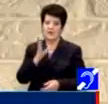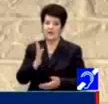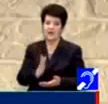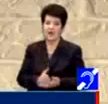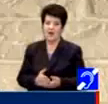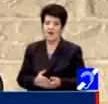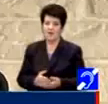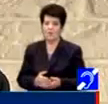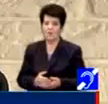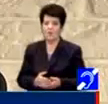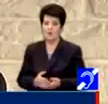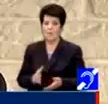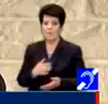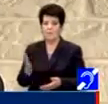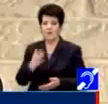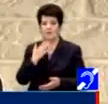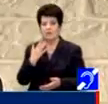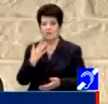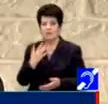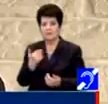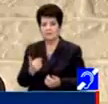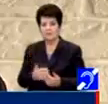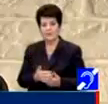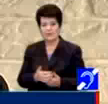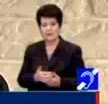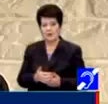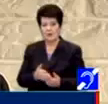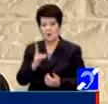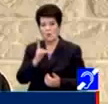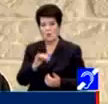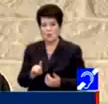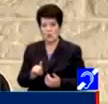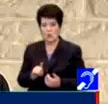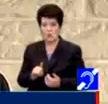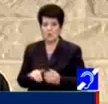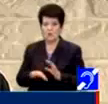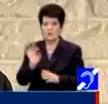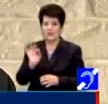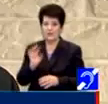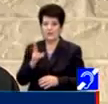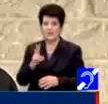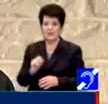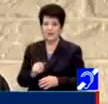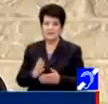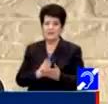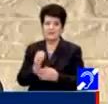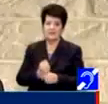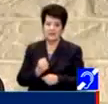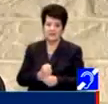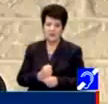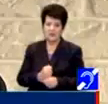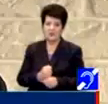firme, poate nori, poate mici, dar cu conectare la servicii și